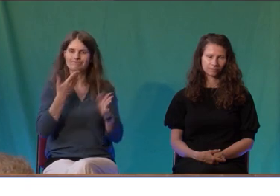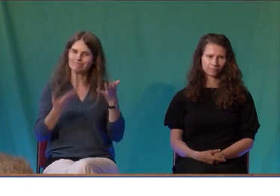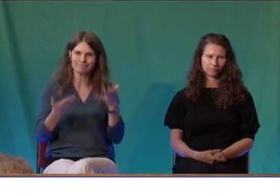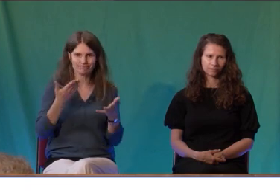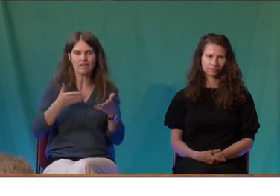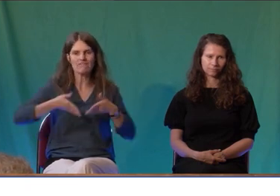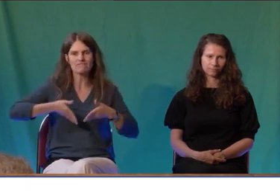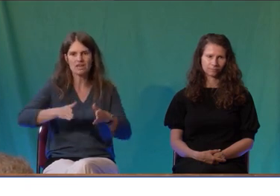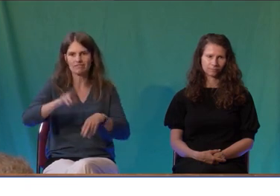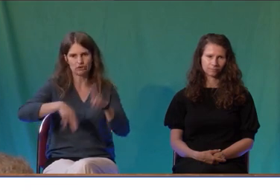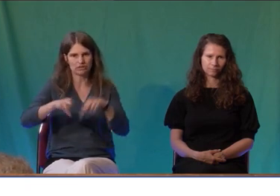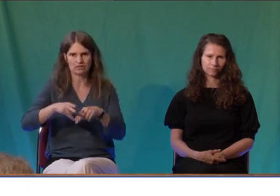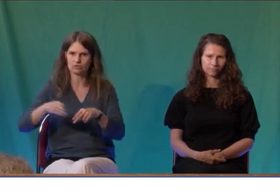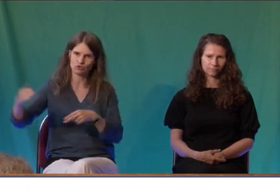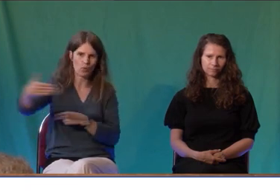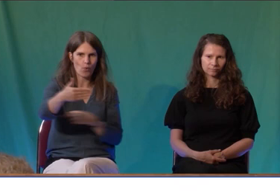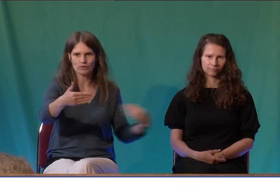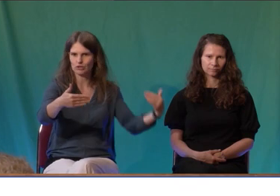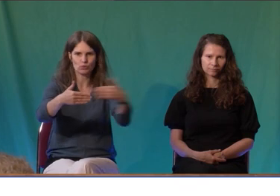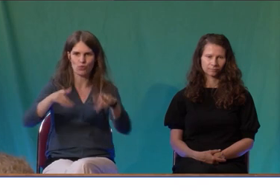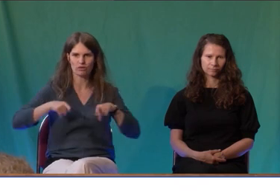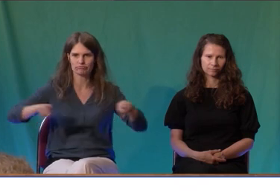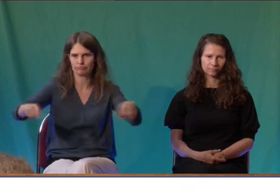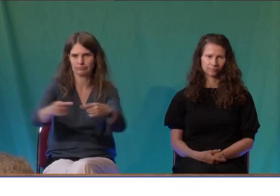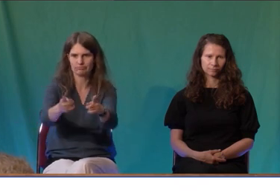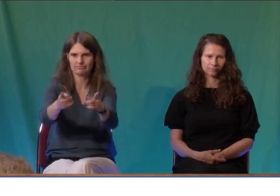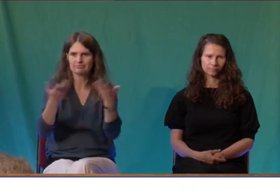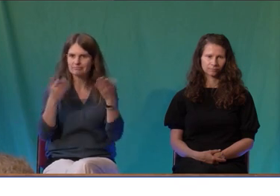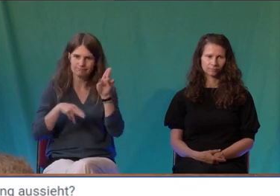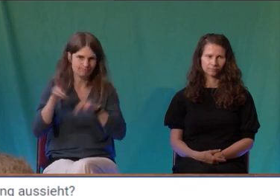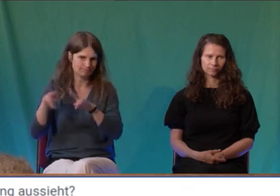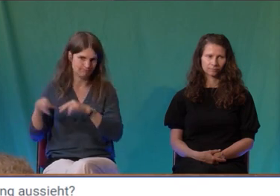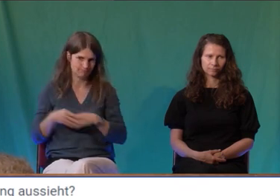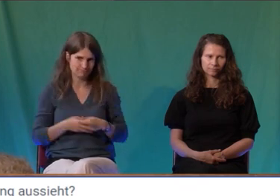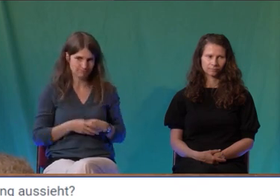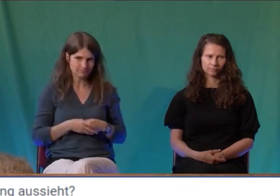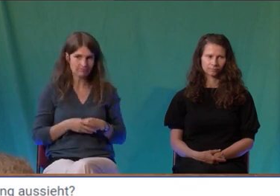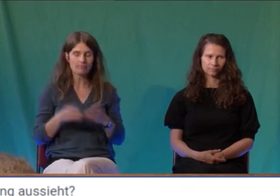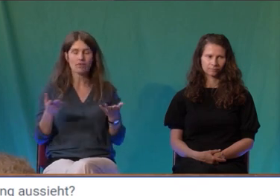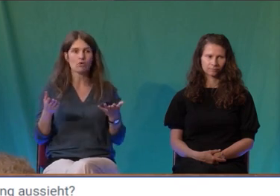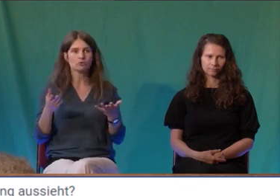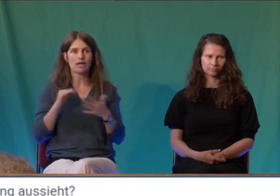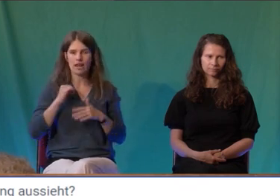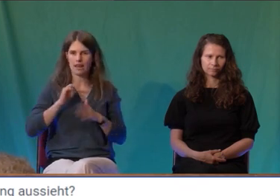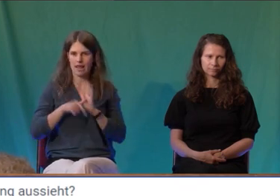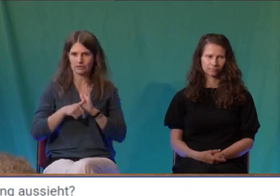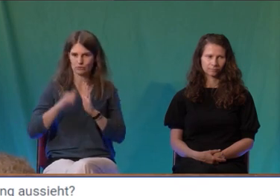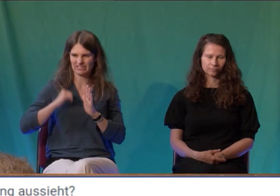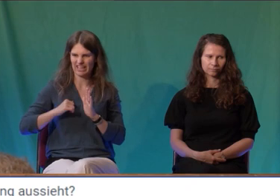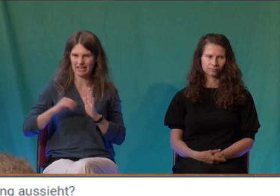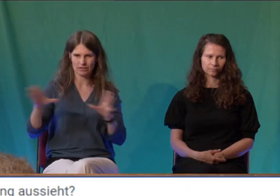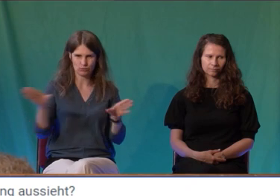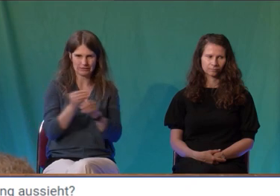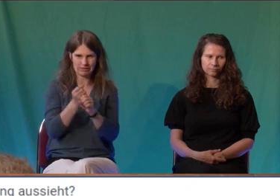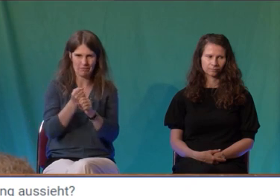Wege gibt und dass die Zusammenarbeit der Leistungsträger also die nachher die Hilfe